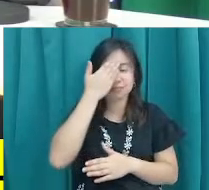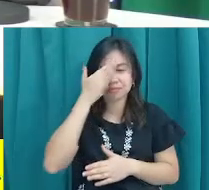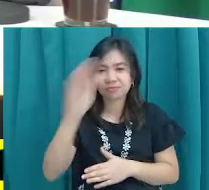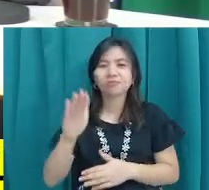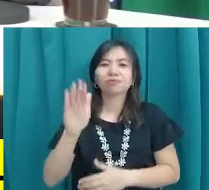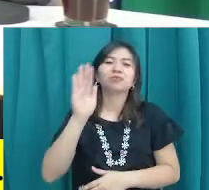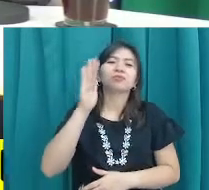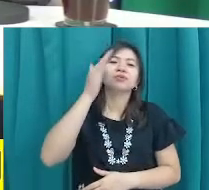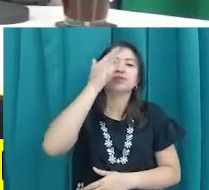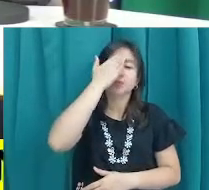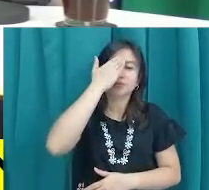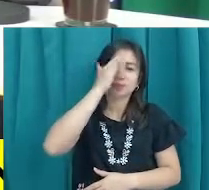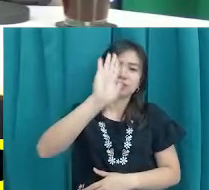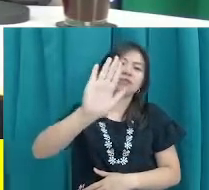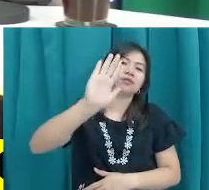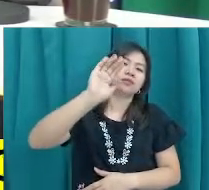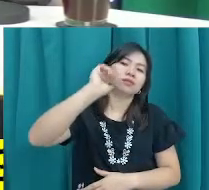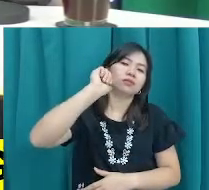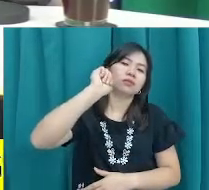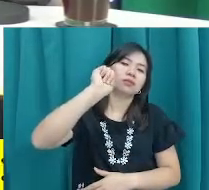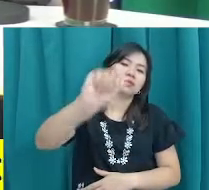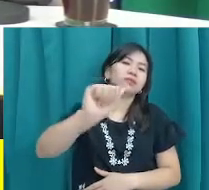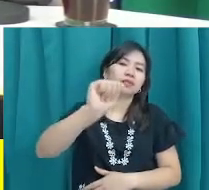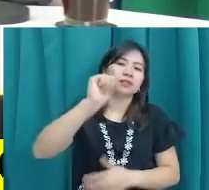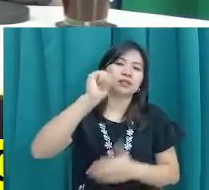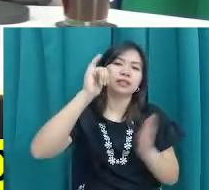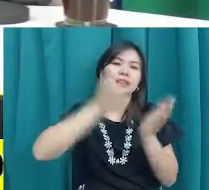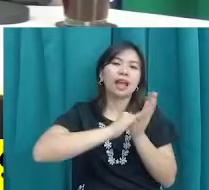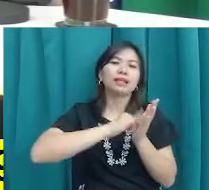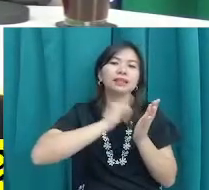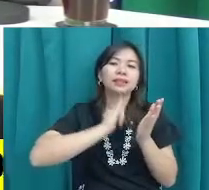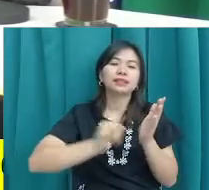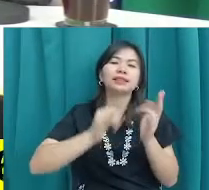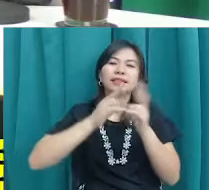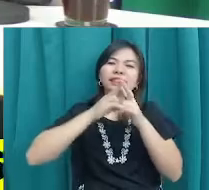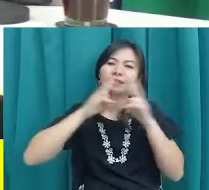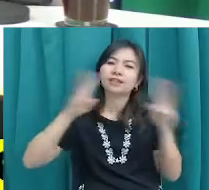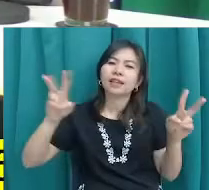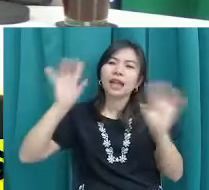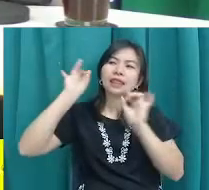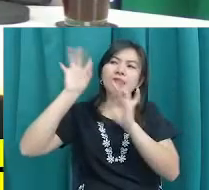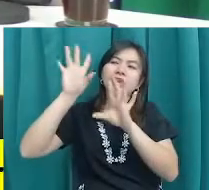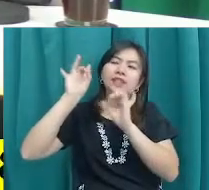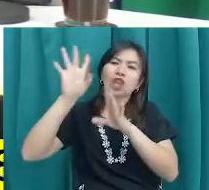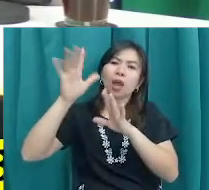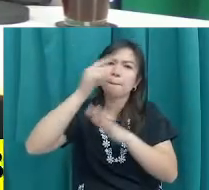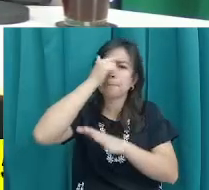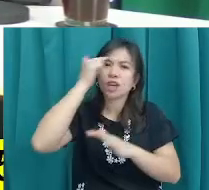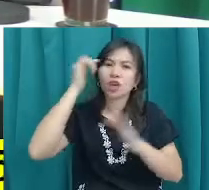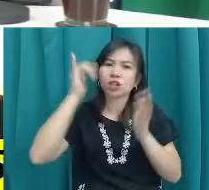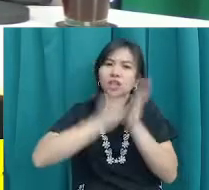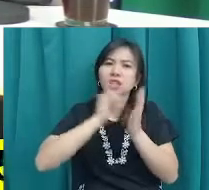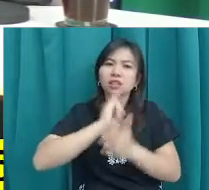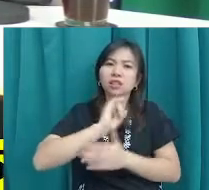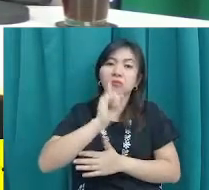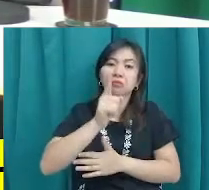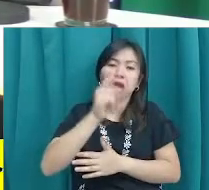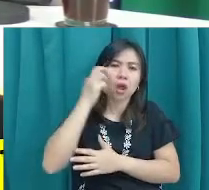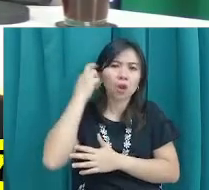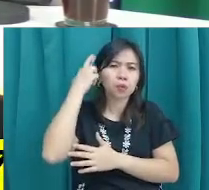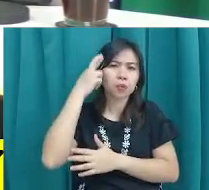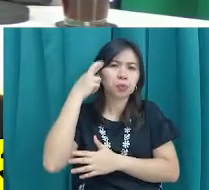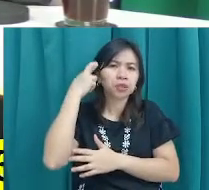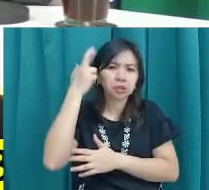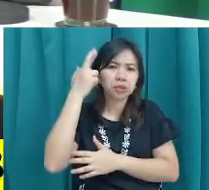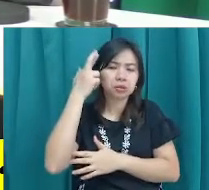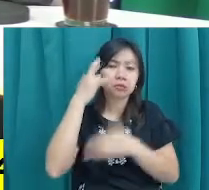mo. Oh. Wow. Nakakatakot yan. Bakit? Kasi yan ang nagiging ugat ng ano? Eto na,